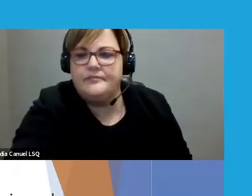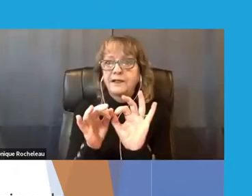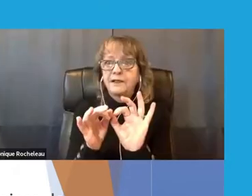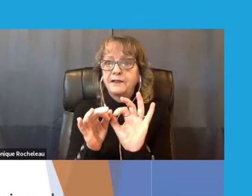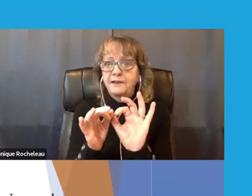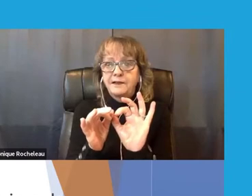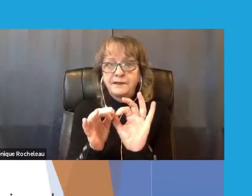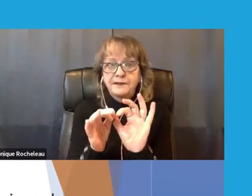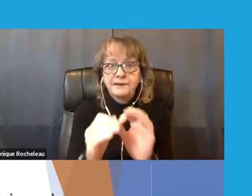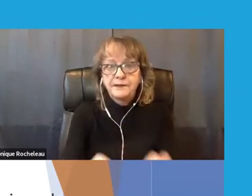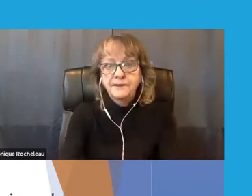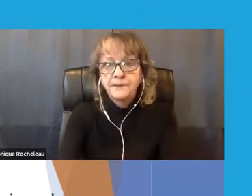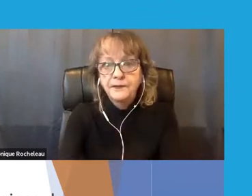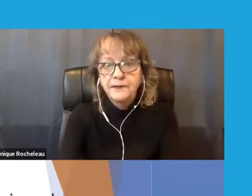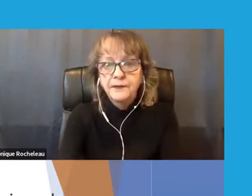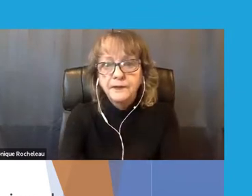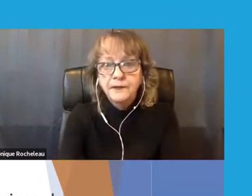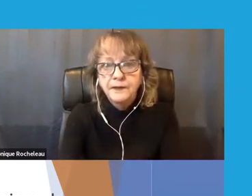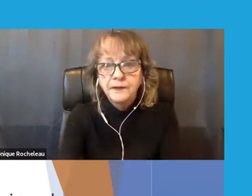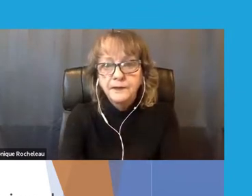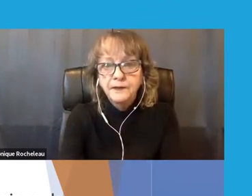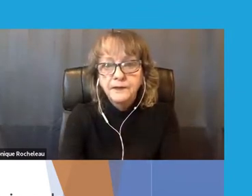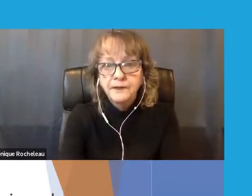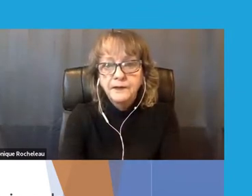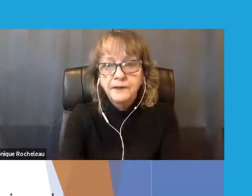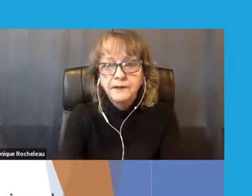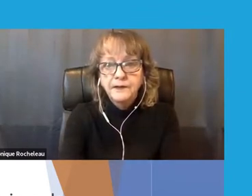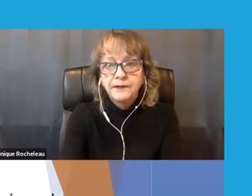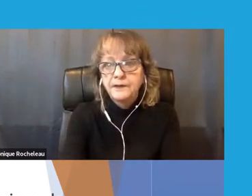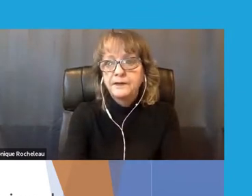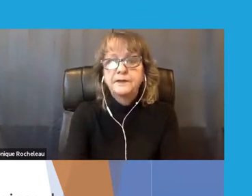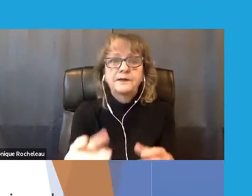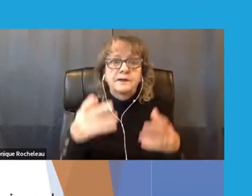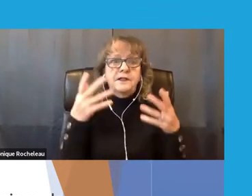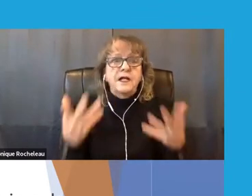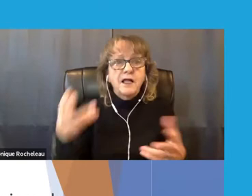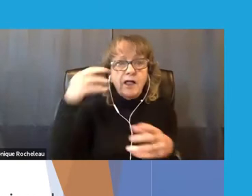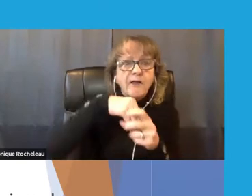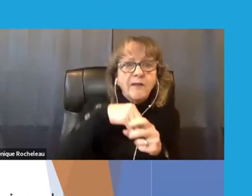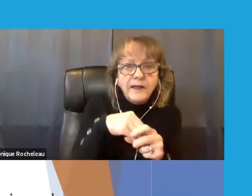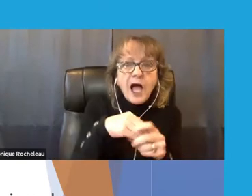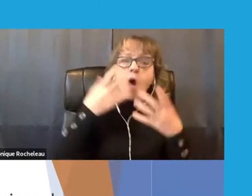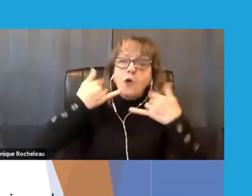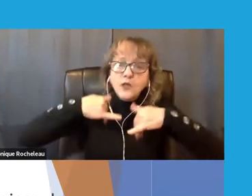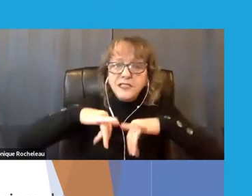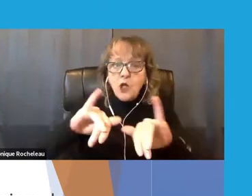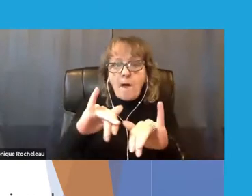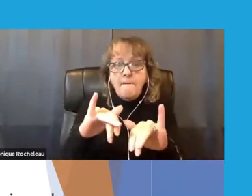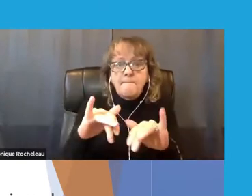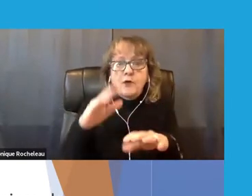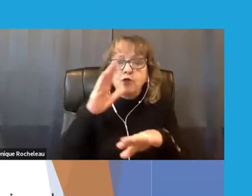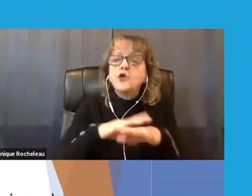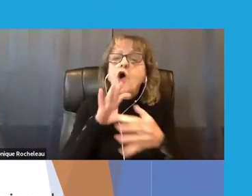dans le système, dans la culture, et il crée à l'intérieur du continuum de